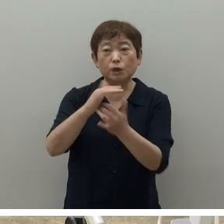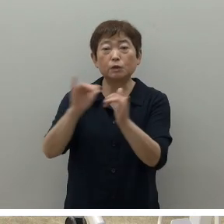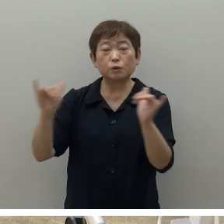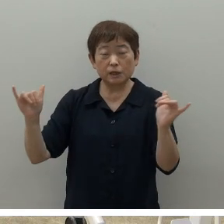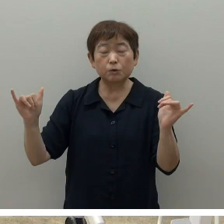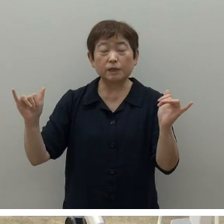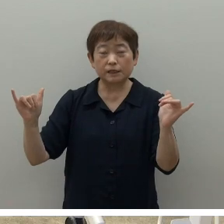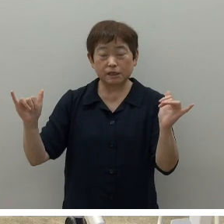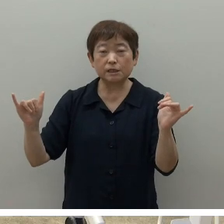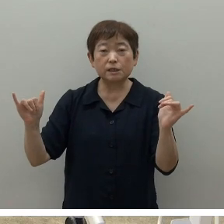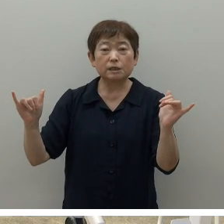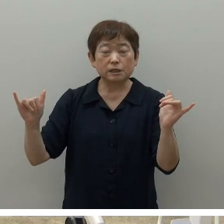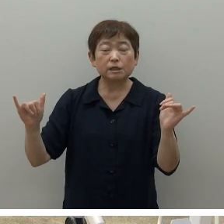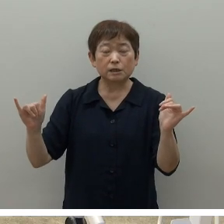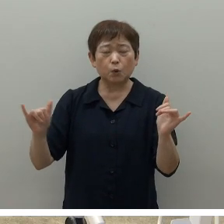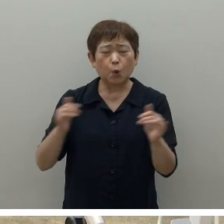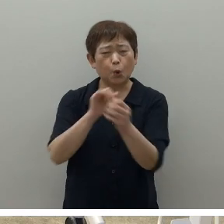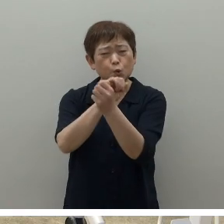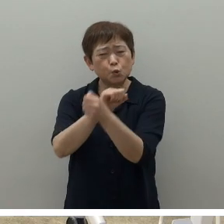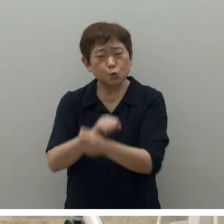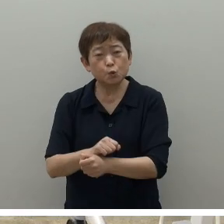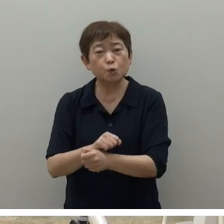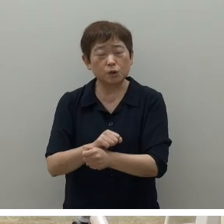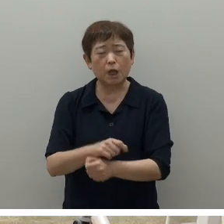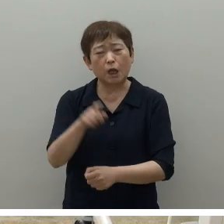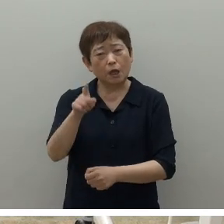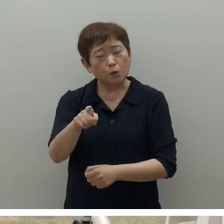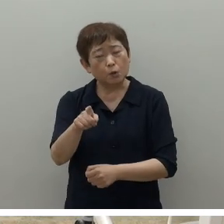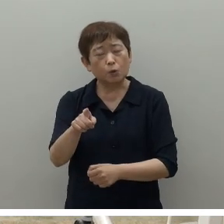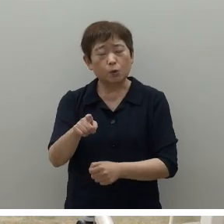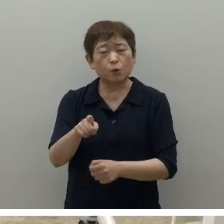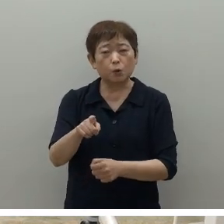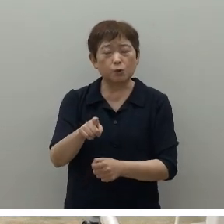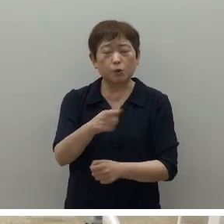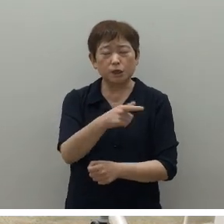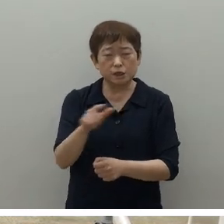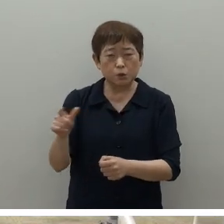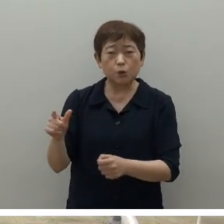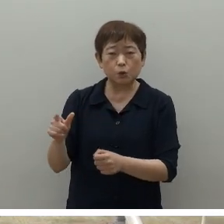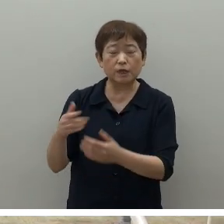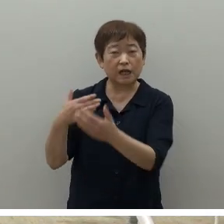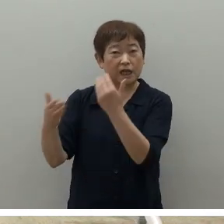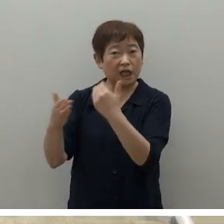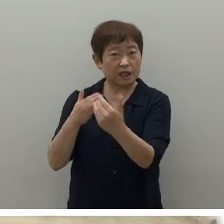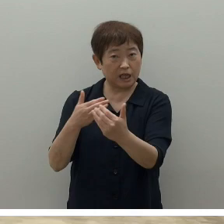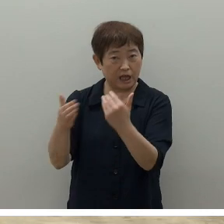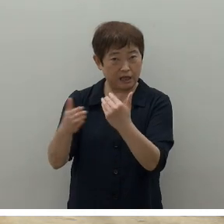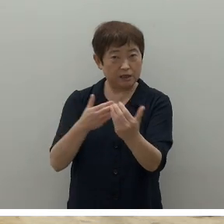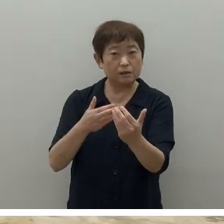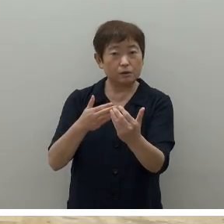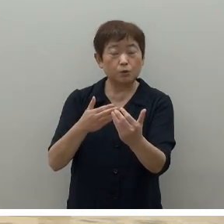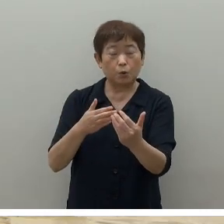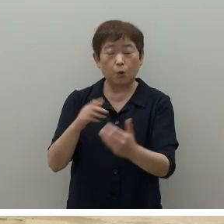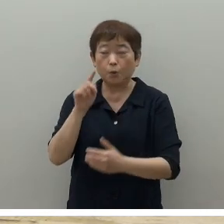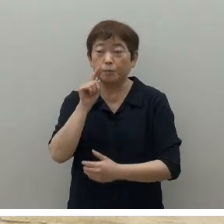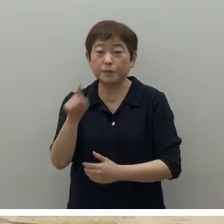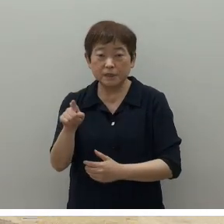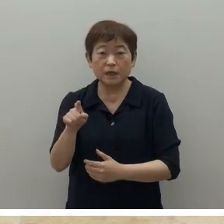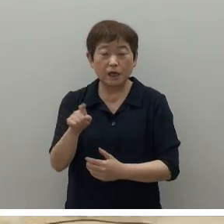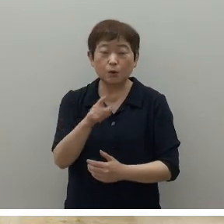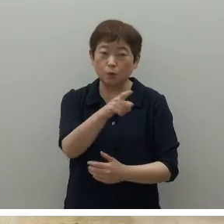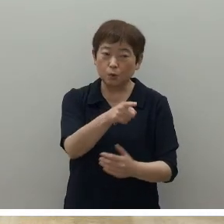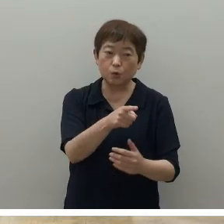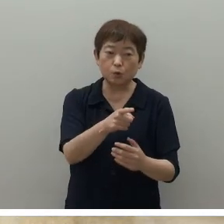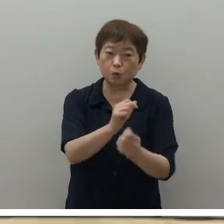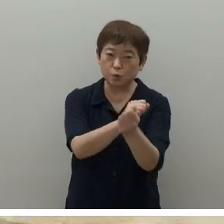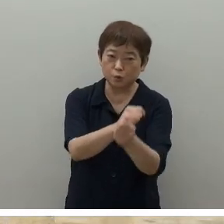接種を受けられるような形になってきて、それでだんだんこのぐらいのスピードでいけるんじゃないかということでやってきた、まあ、ほぼ実績の値にな